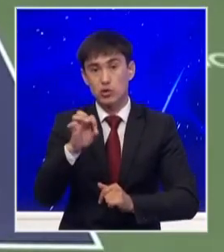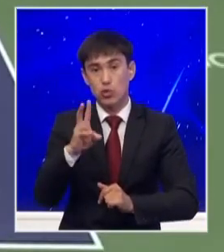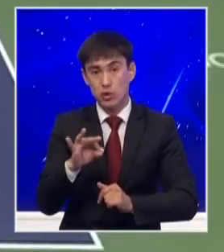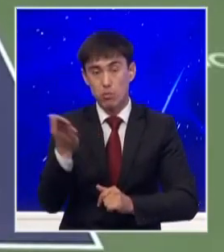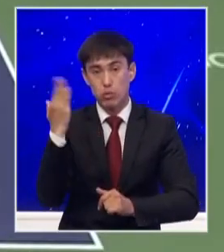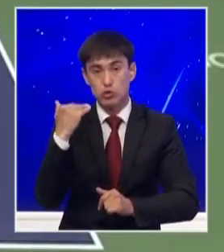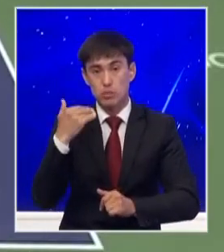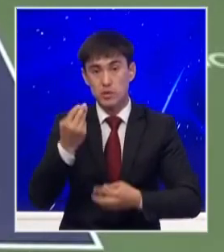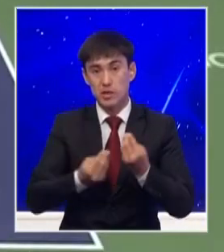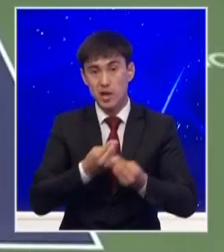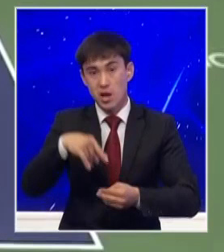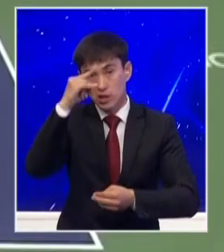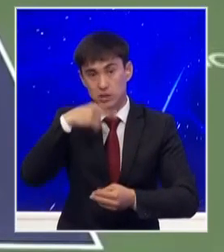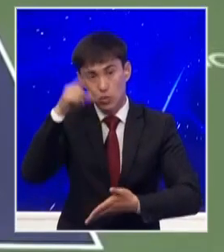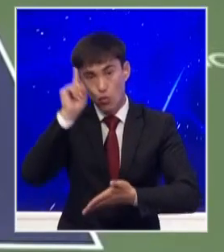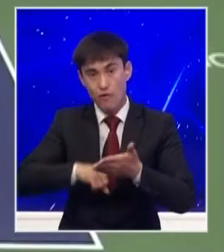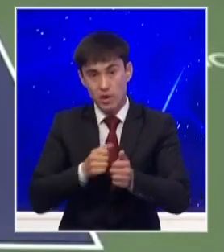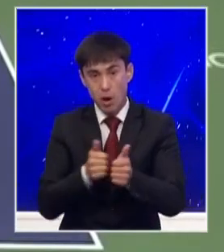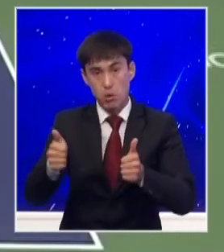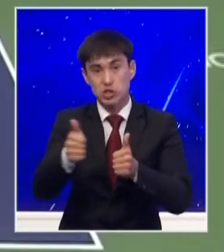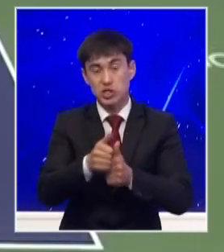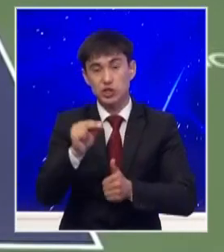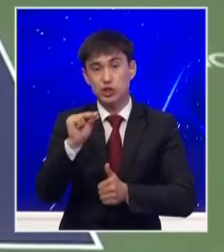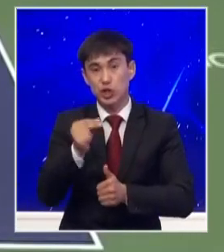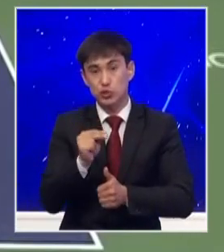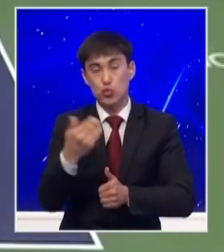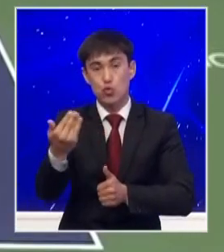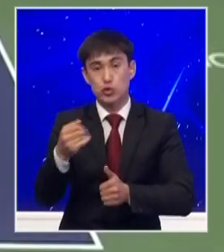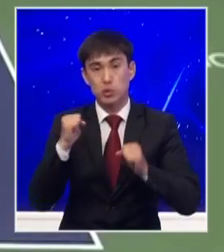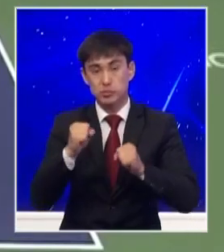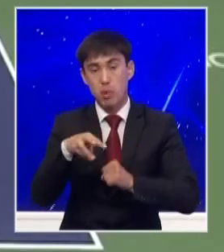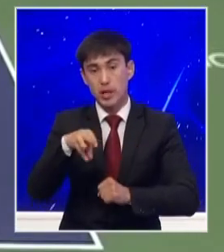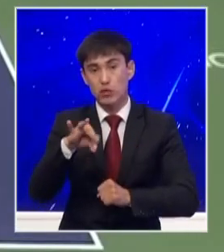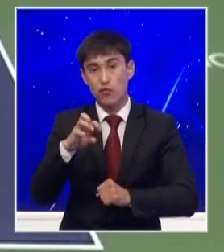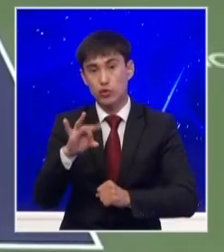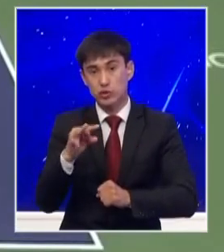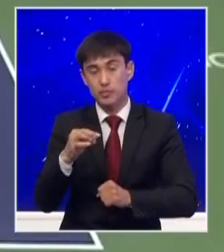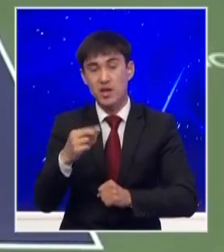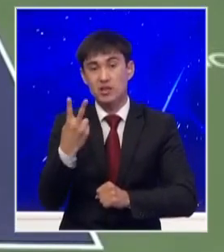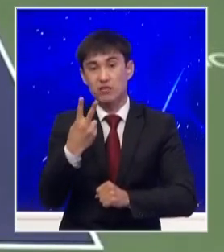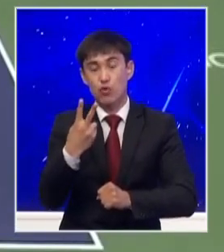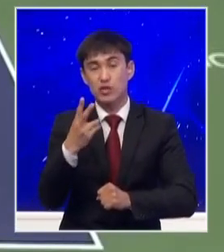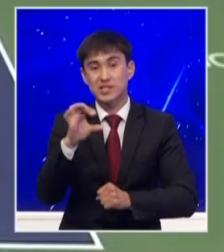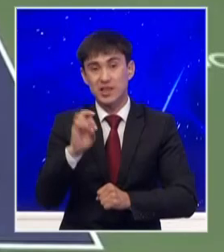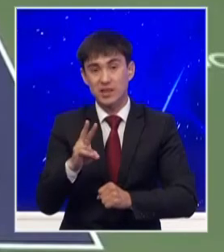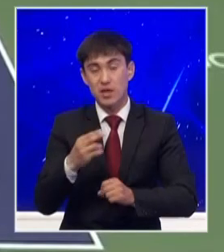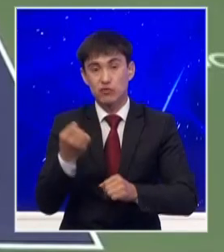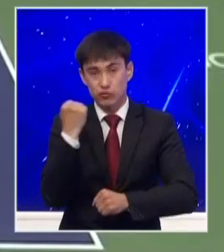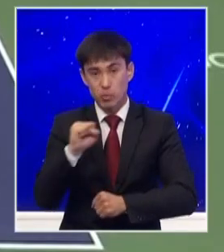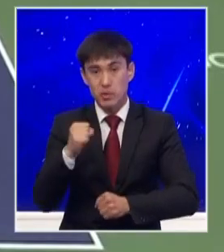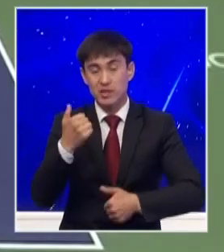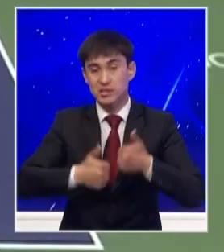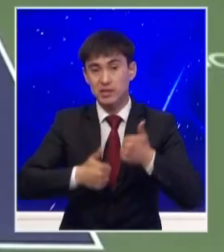в прошлом матче казахстанка уверенно обошла чешскую спортсменку Маркету Вондрусову в двух сетах. В случае победы